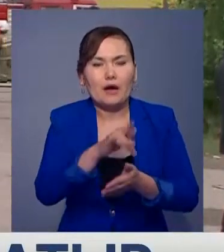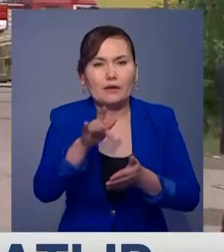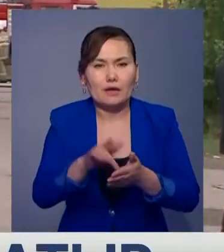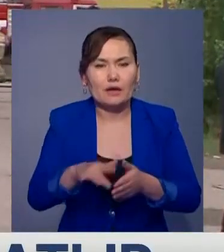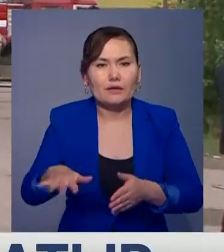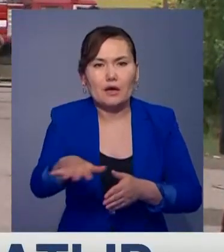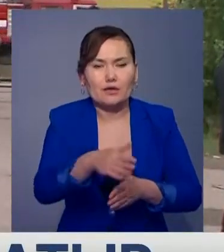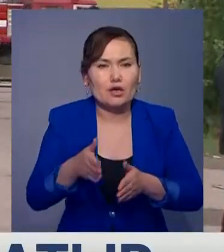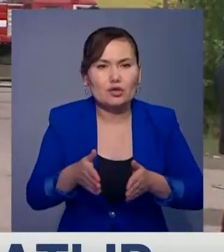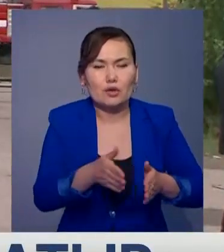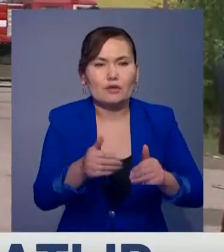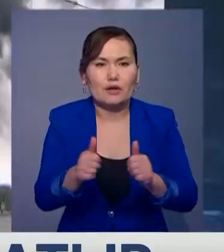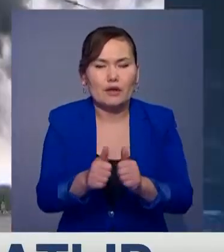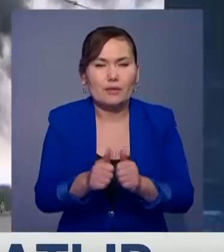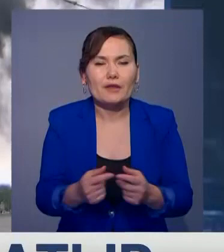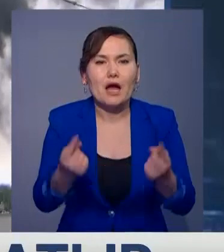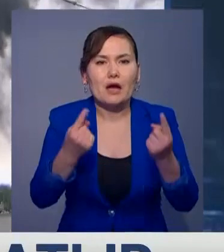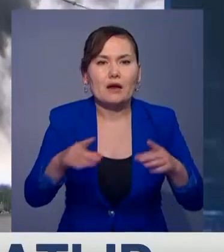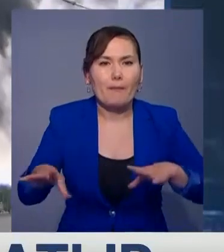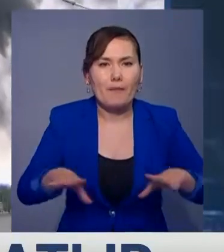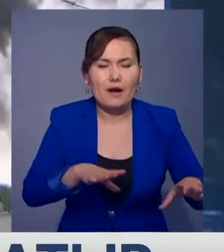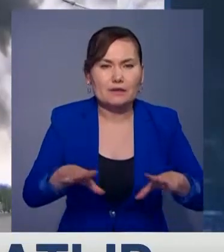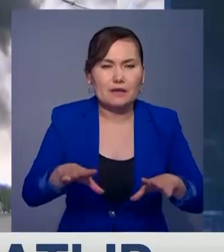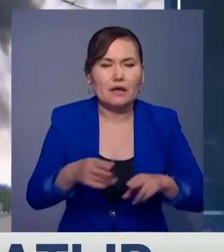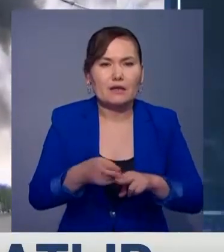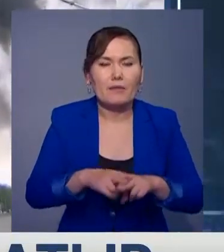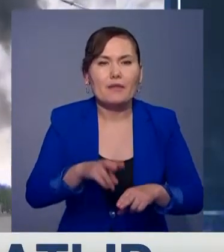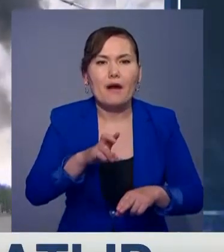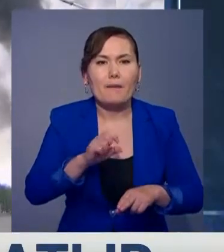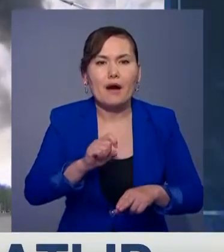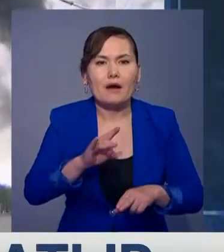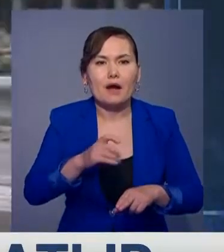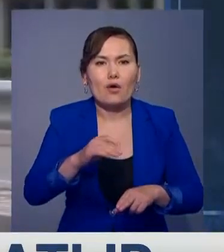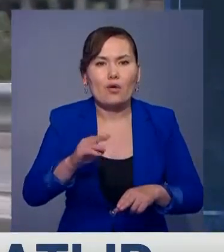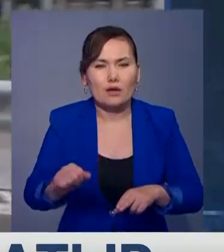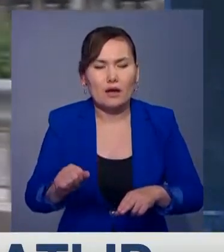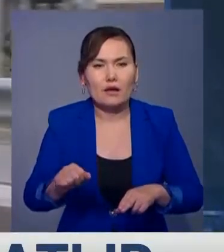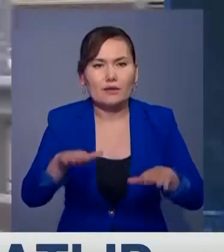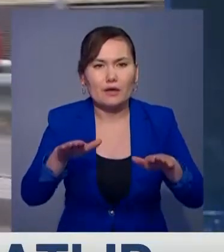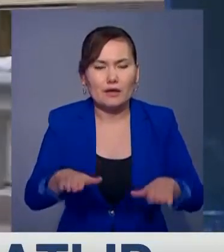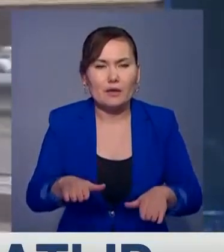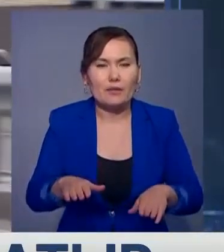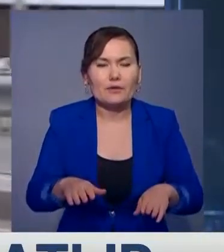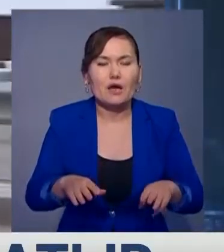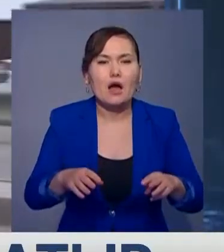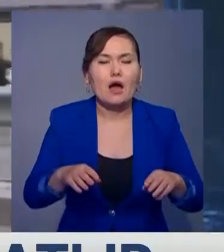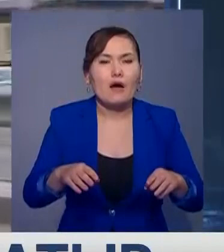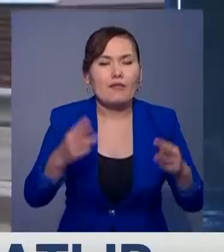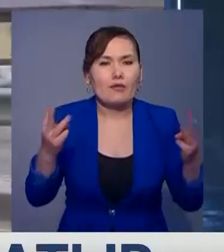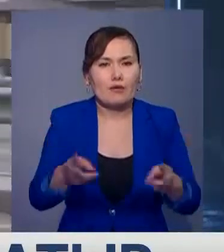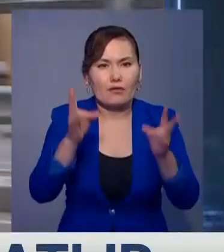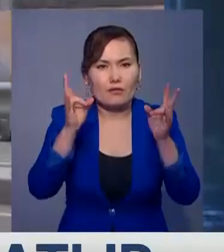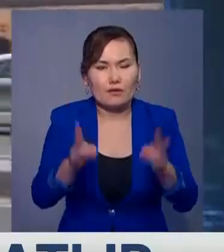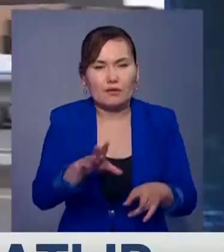жолындағы ірі сауда орындарында, яғни ел барахолка деп атап кеткен жерде қоймалардан өрт шыққан. Дәл өзіңіз